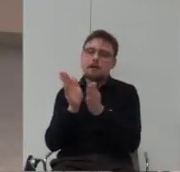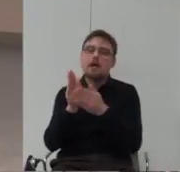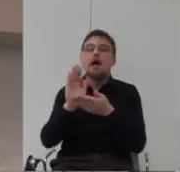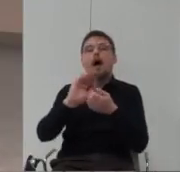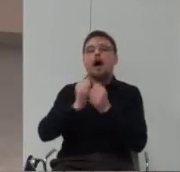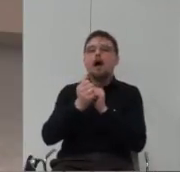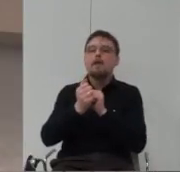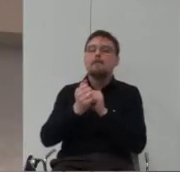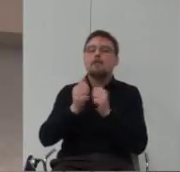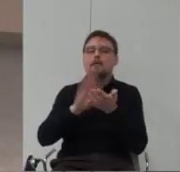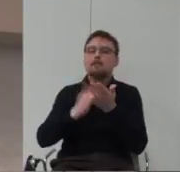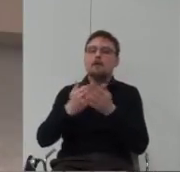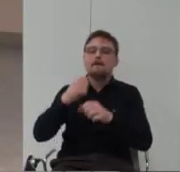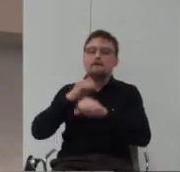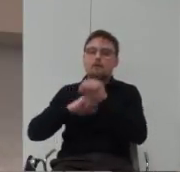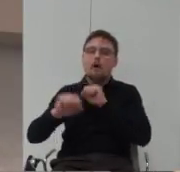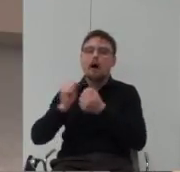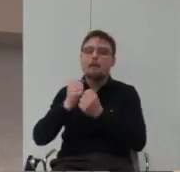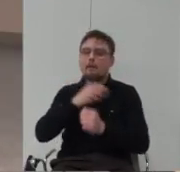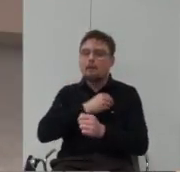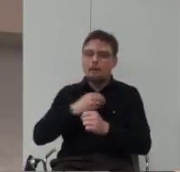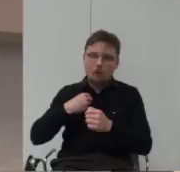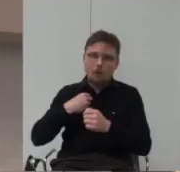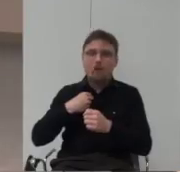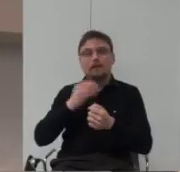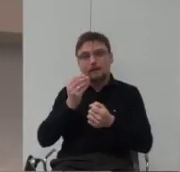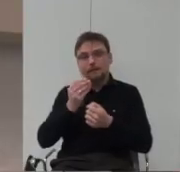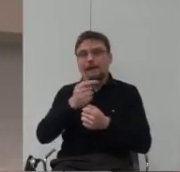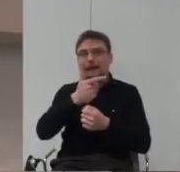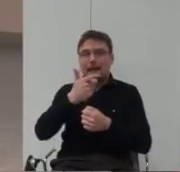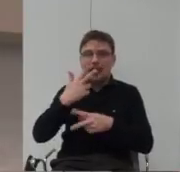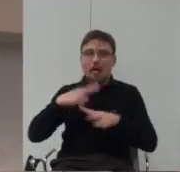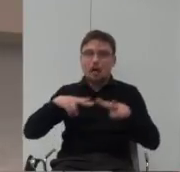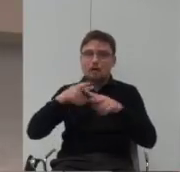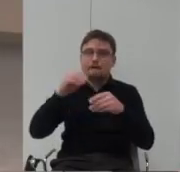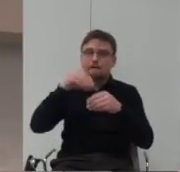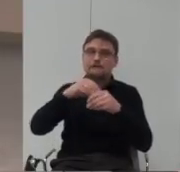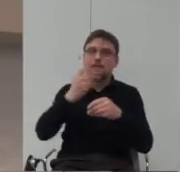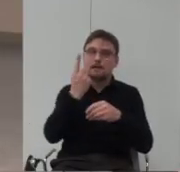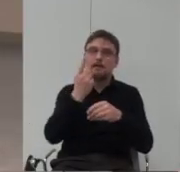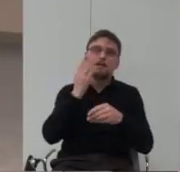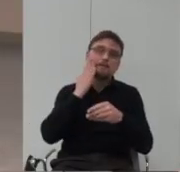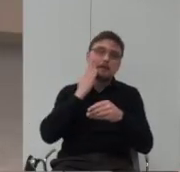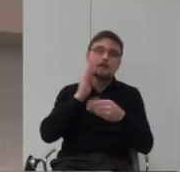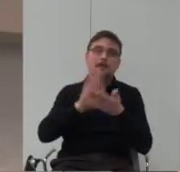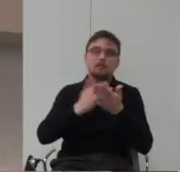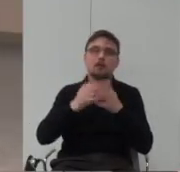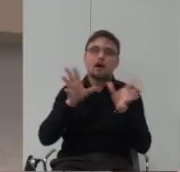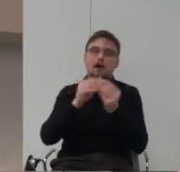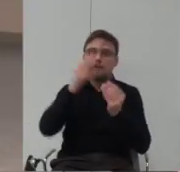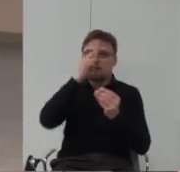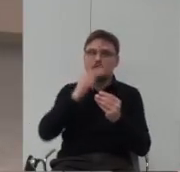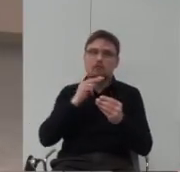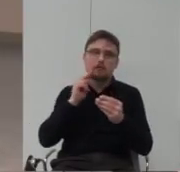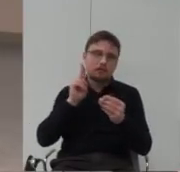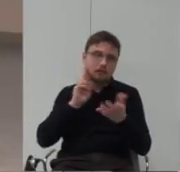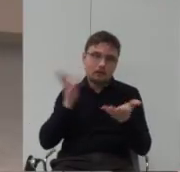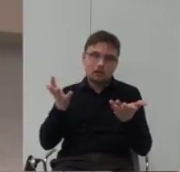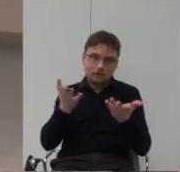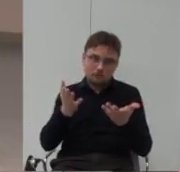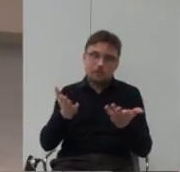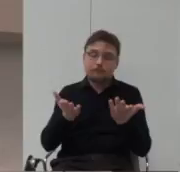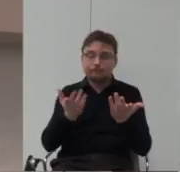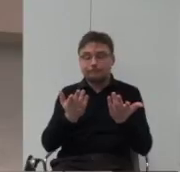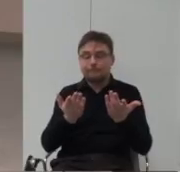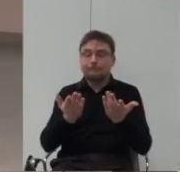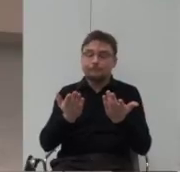zamieszkiwania wielopokoleniowego, chociaż w Polsce na pewno, czy w takich krajach jak Włochy, czy nawet Hiszpania, jest jeszcze tendencja